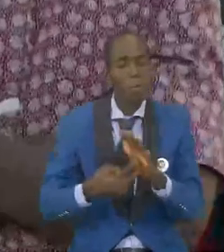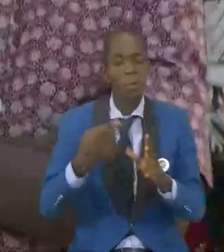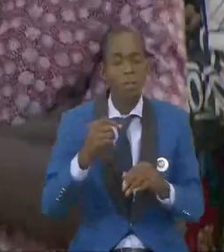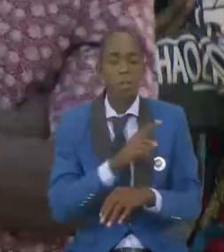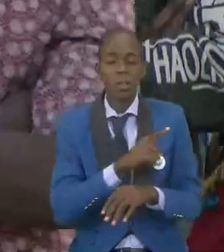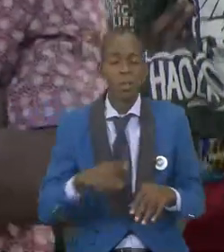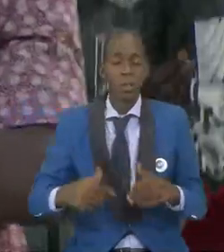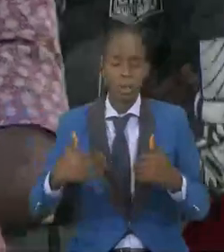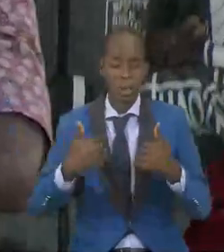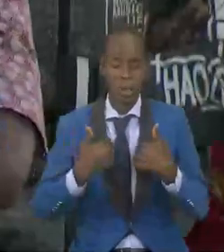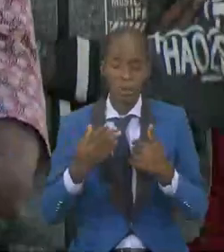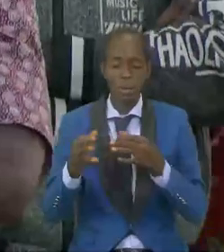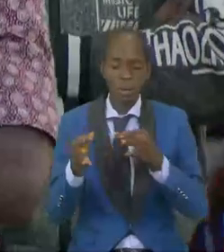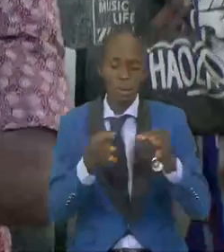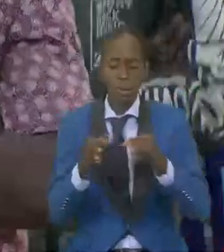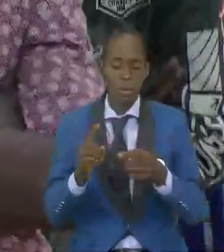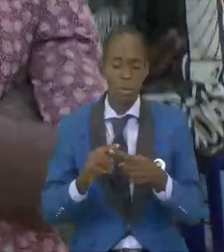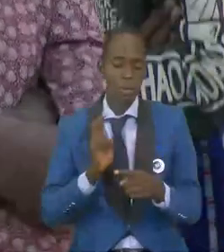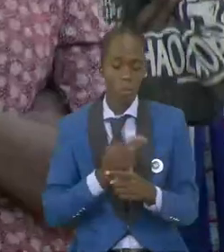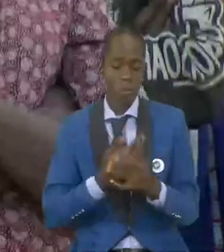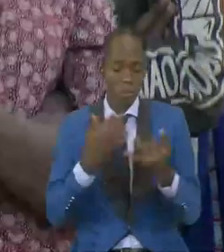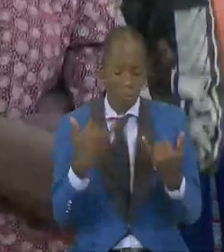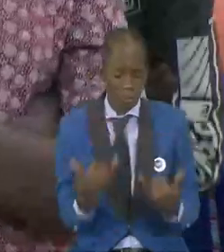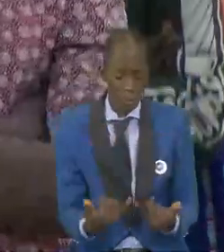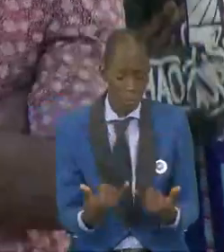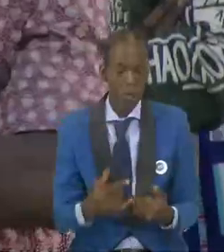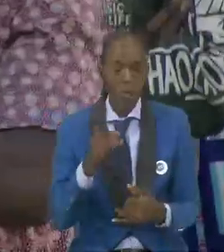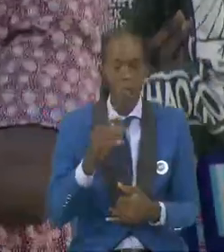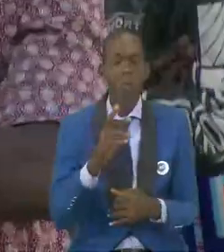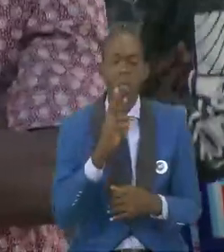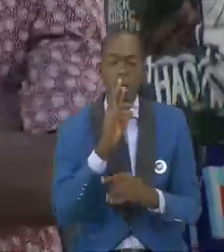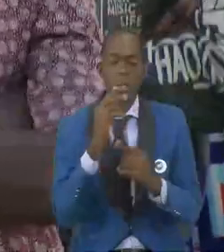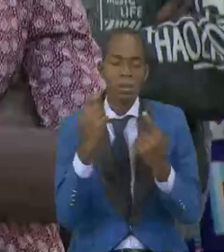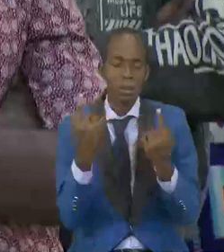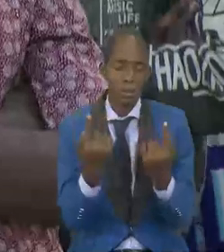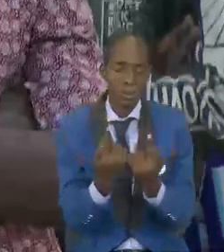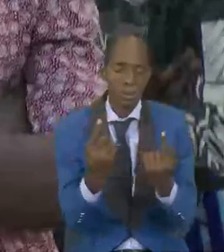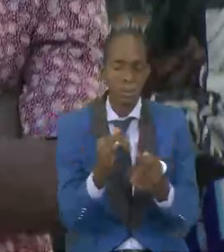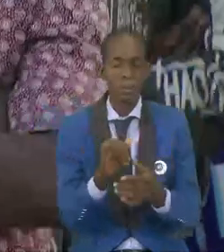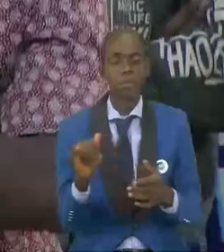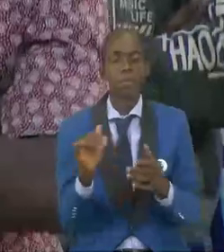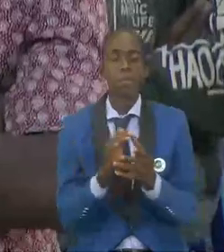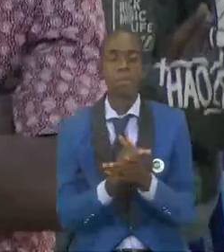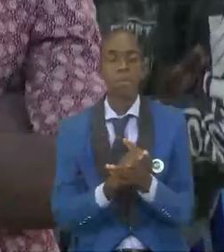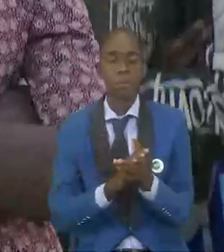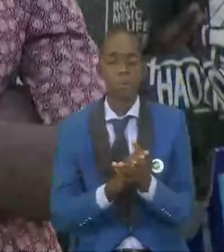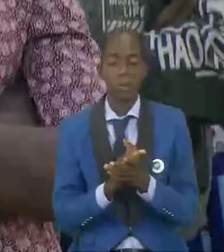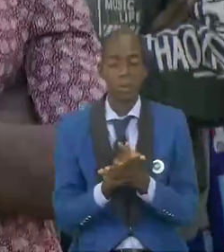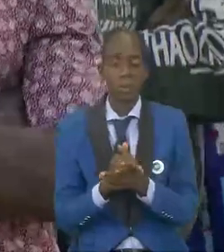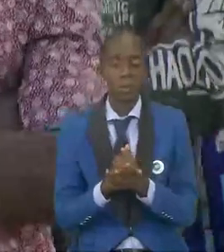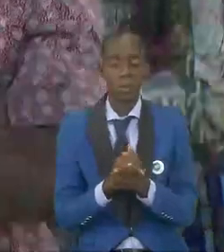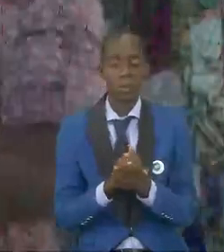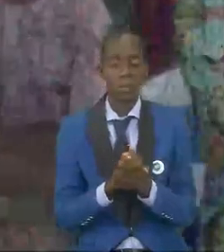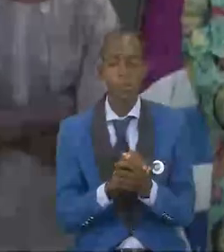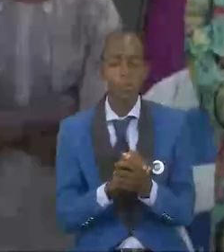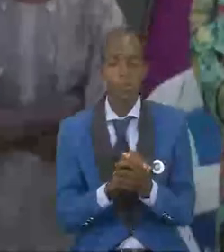aux objectifs que Dieu a vient d'appliquer devant nous tubes pêcheras